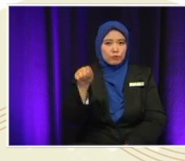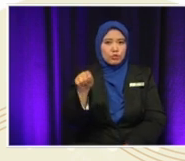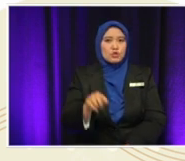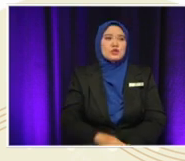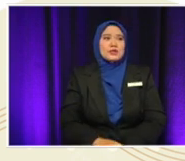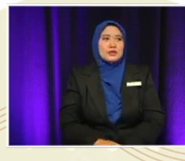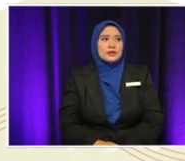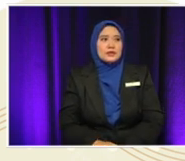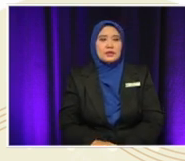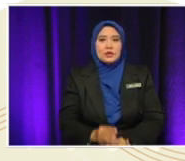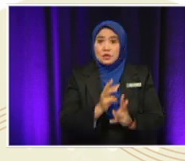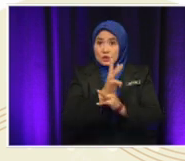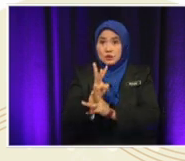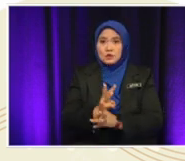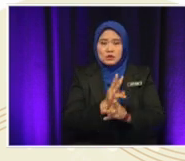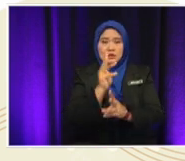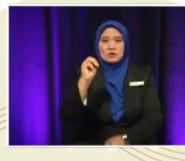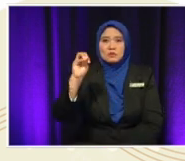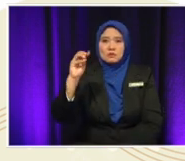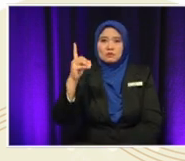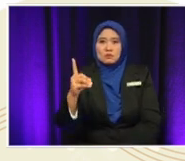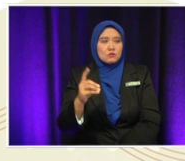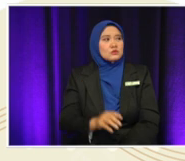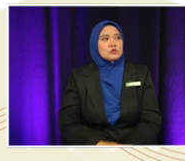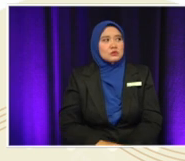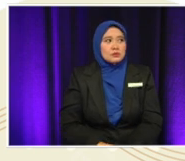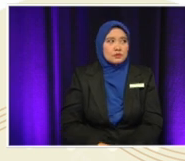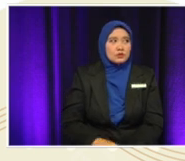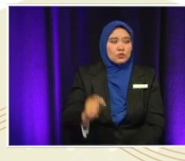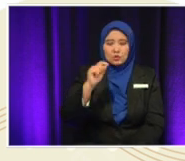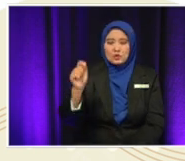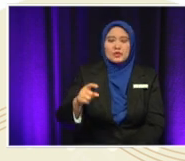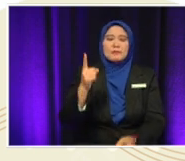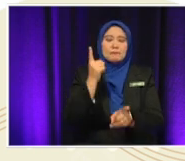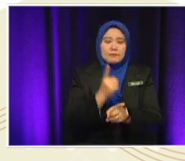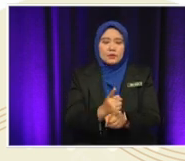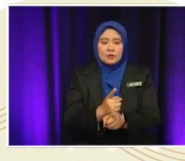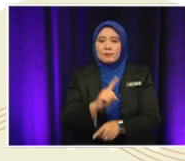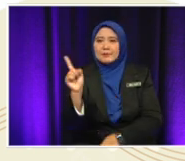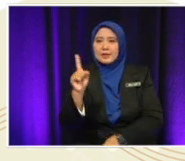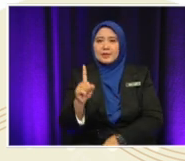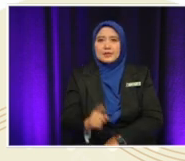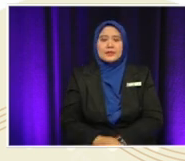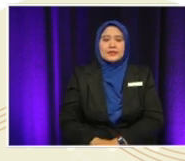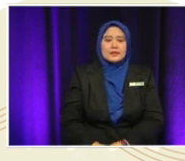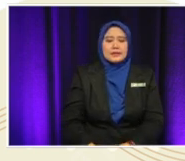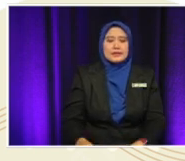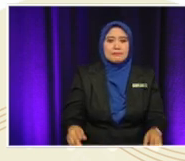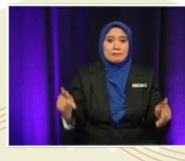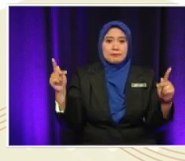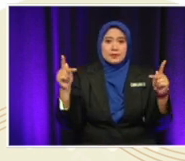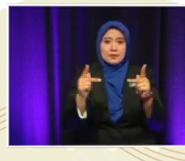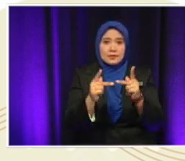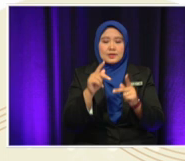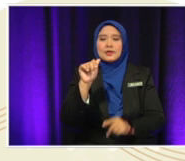di SLR dasarnya pada dan mod bedahan dan fungsinya Tuliskan betul bagi padanya yang tepat dan salah padanan